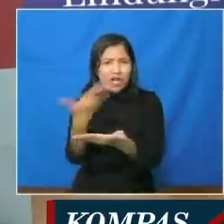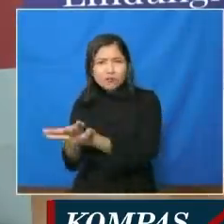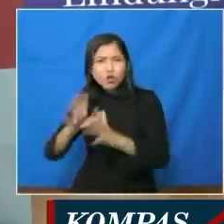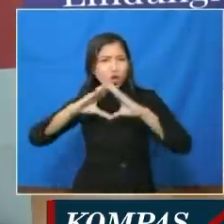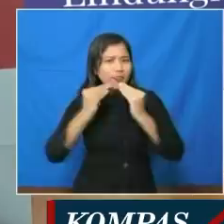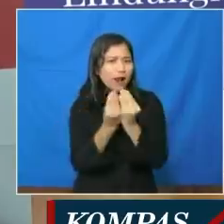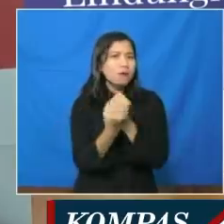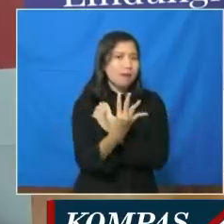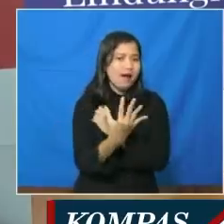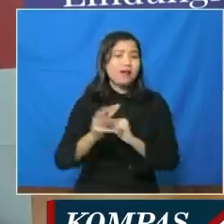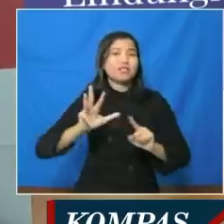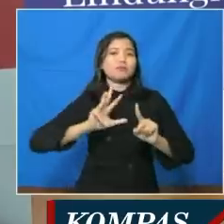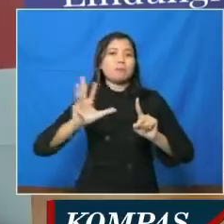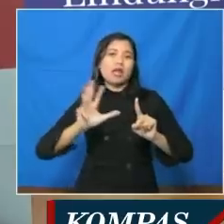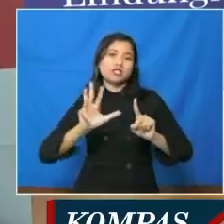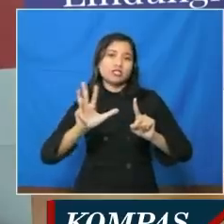keseluruhan adalah